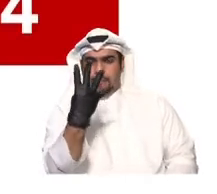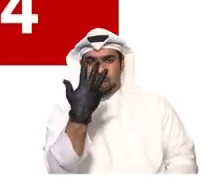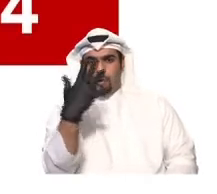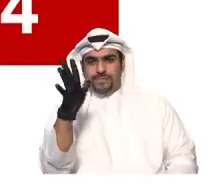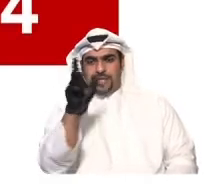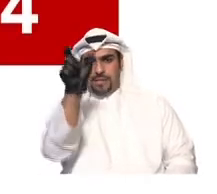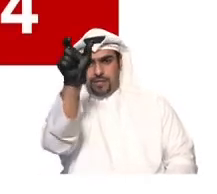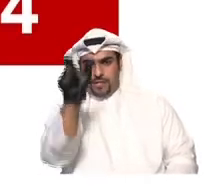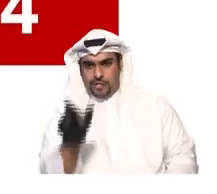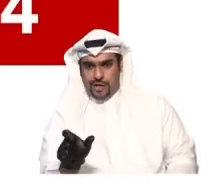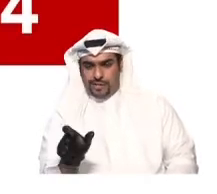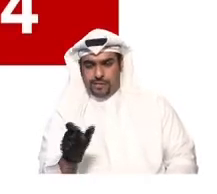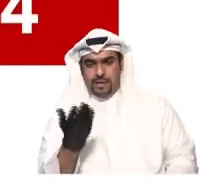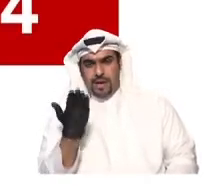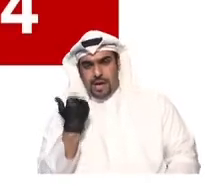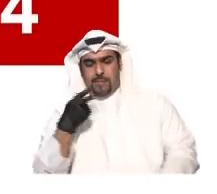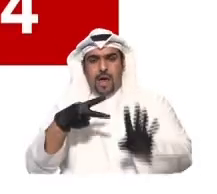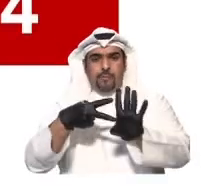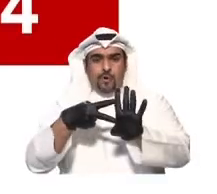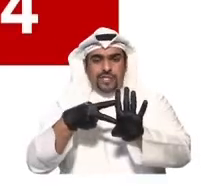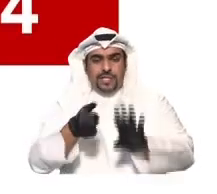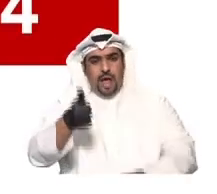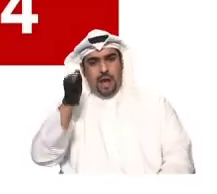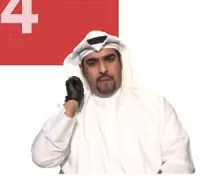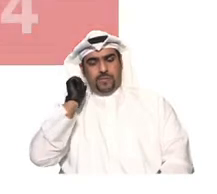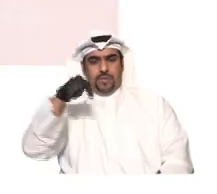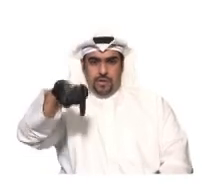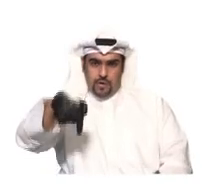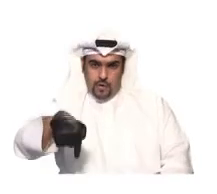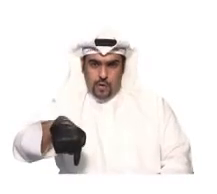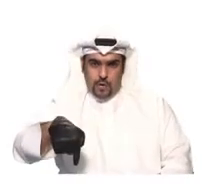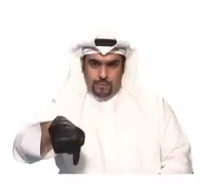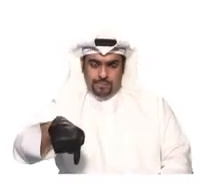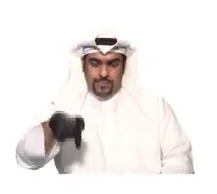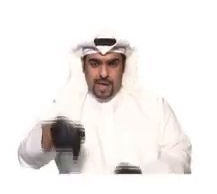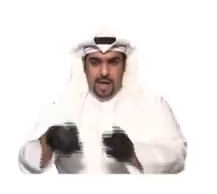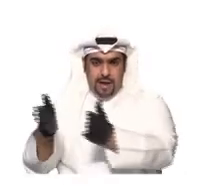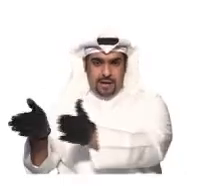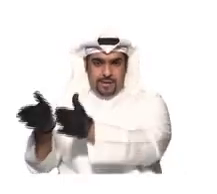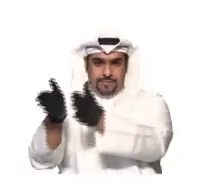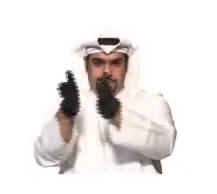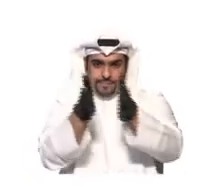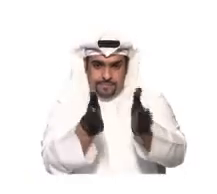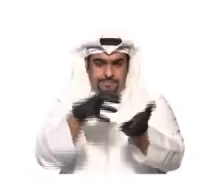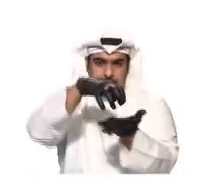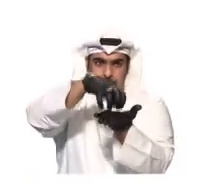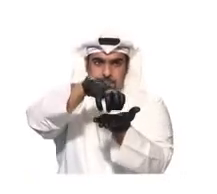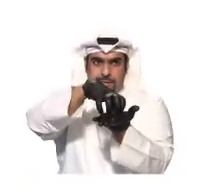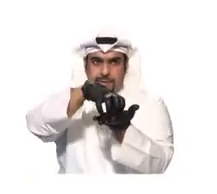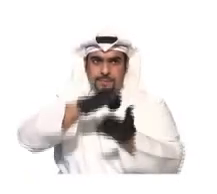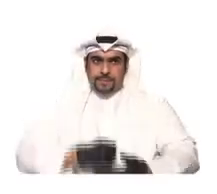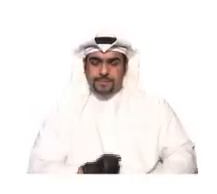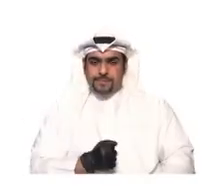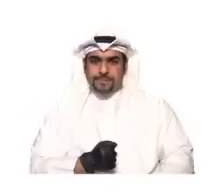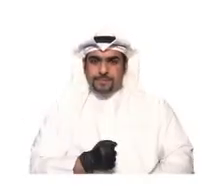ذلك خلال 24 ساعة الماضية على مستوى المناطق الصحية. أما الآن فننتقل للمناطق السكانية